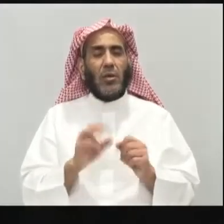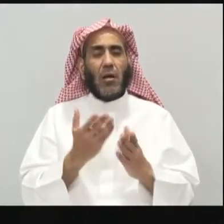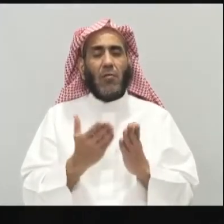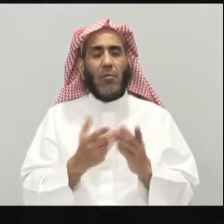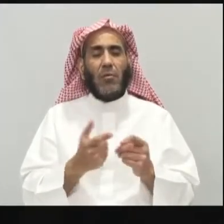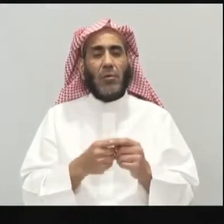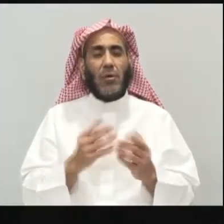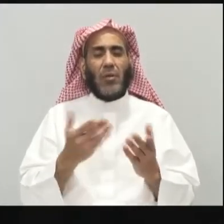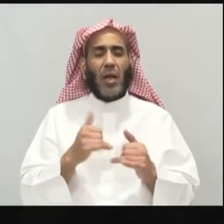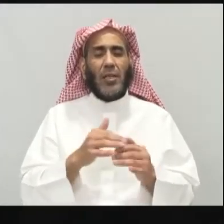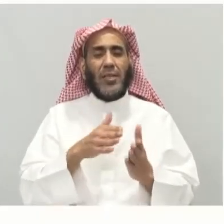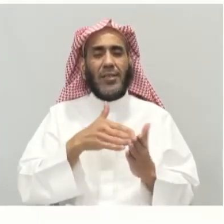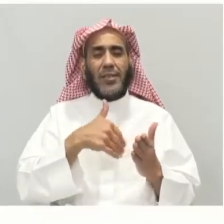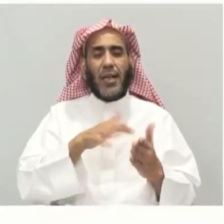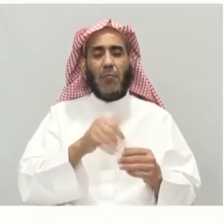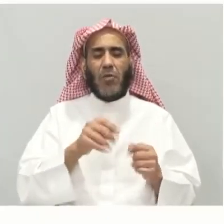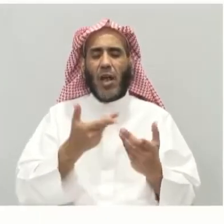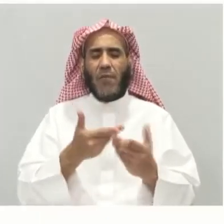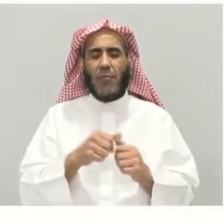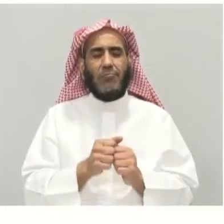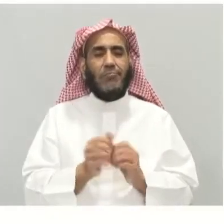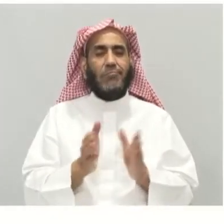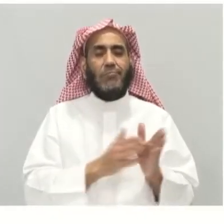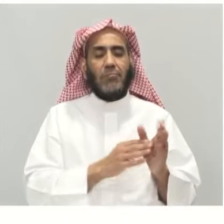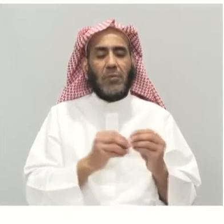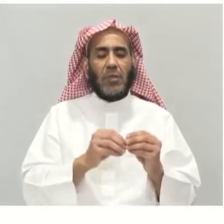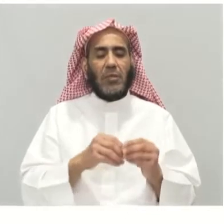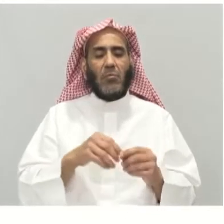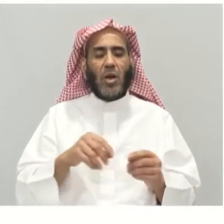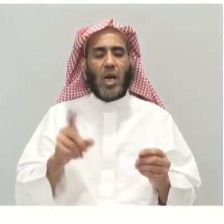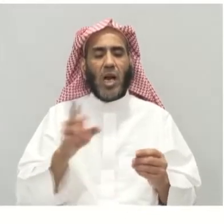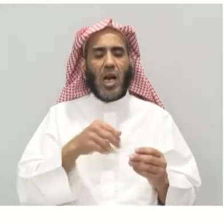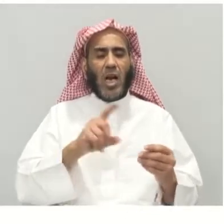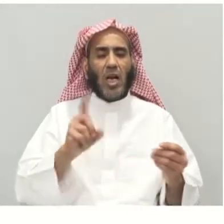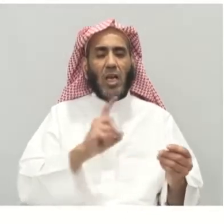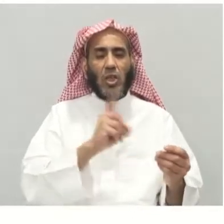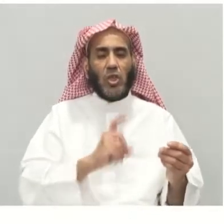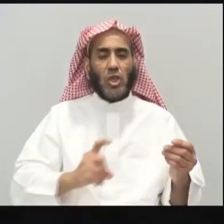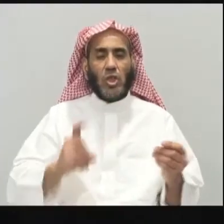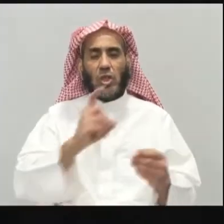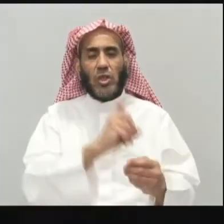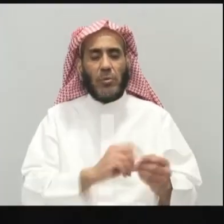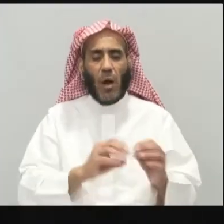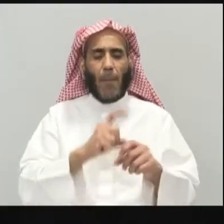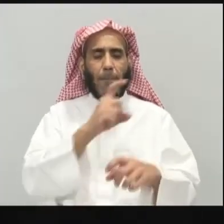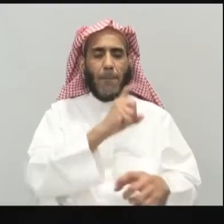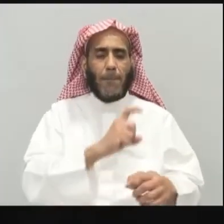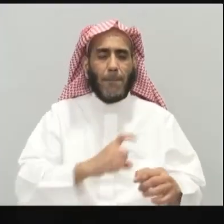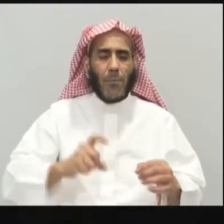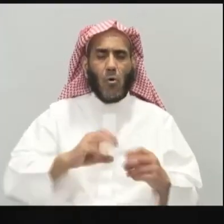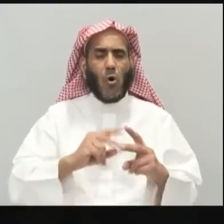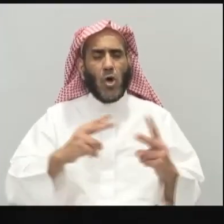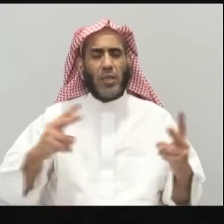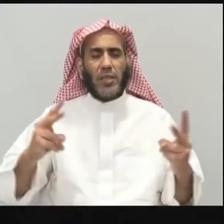نتعلم اللي هو طريقه الاطلاع بالفرشاه ايضا عندنا الرش بالبخاخ ناخذ البخاخ ويتم رش هذه القطعه ومكان نعمل